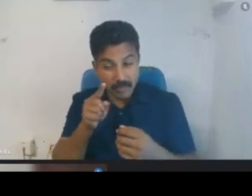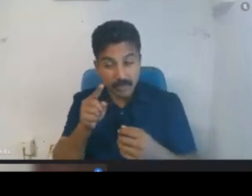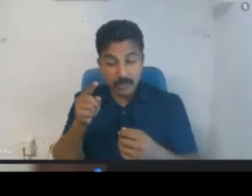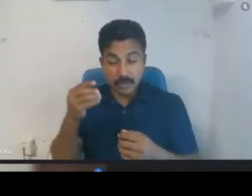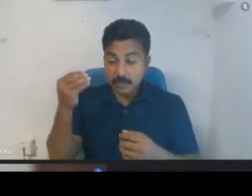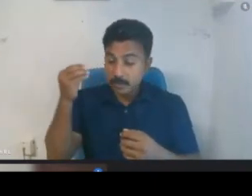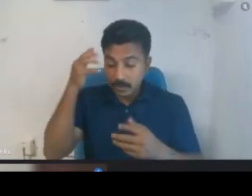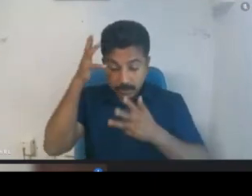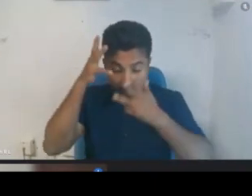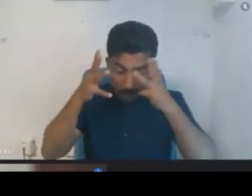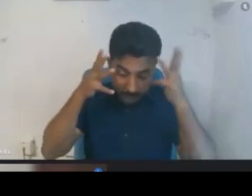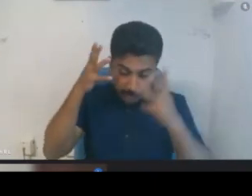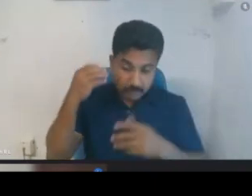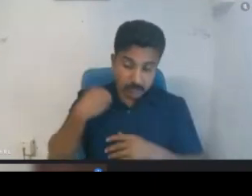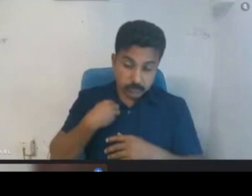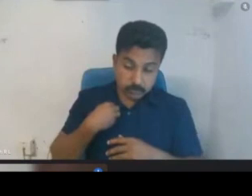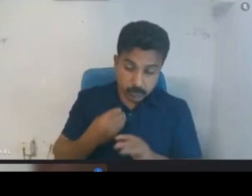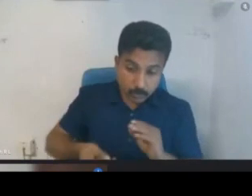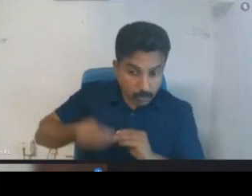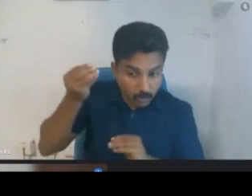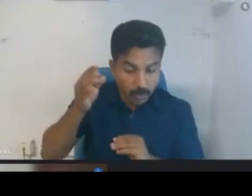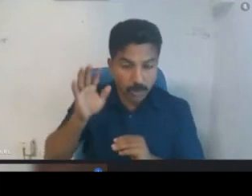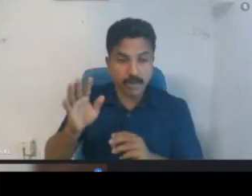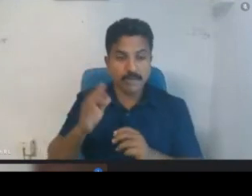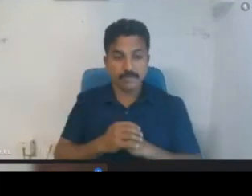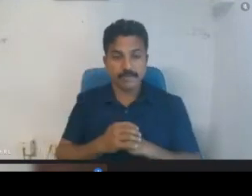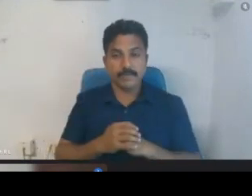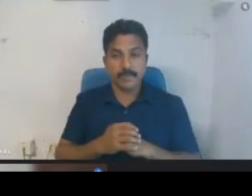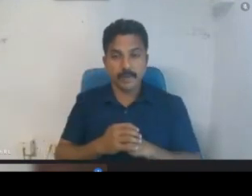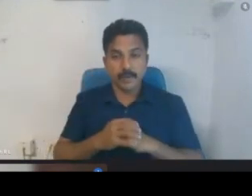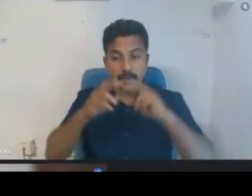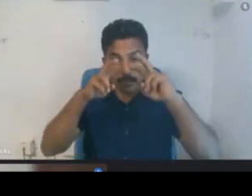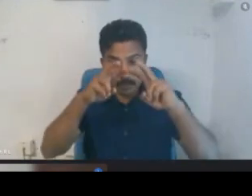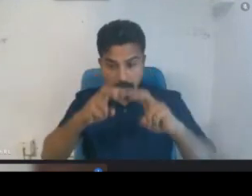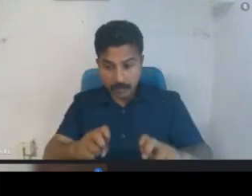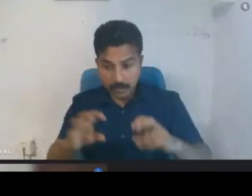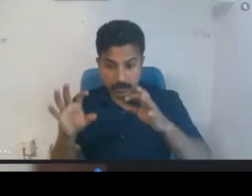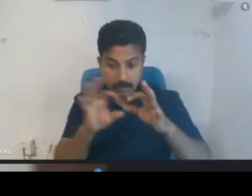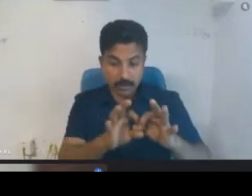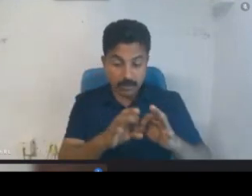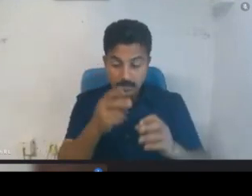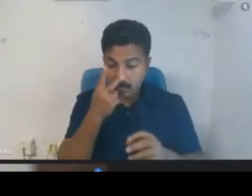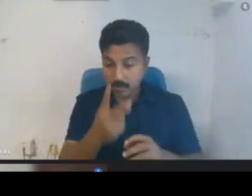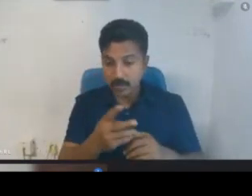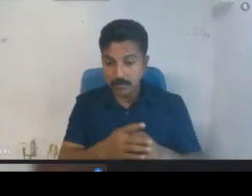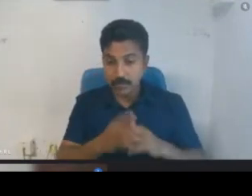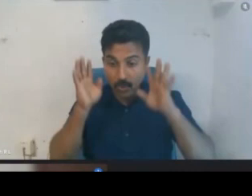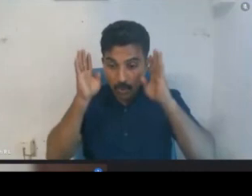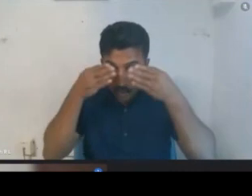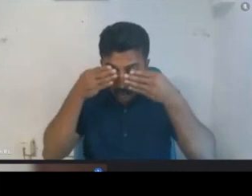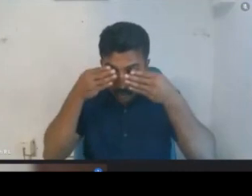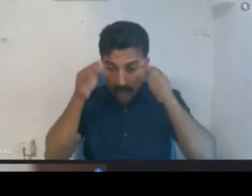ഉണ്ടാകുന്ന സ്ട്രെസ് എന്ന് പറയുന്നത് വളരെ വലുതാണ്. അത് ഒരു റിസർച്ചിന്റെ ഭാഗമായിട്ട് നോക്കുമ്പം ഈ